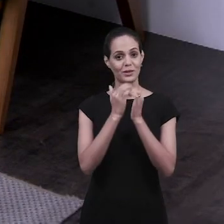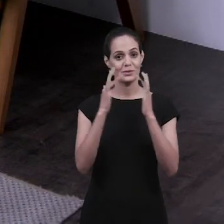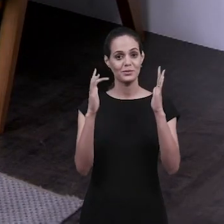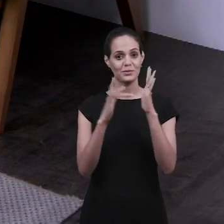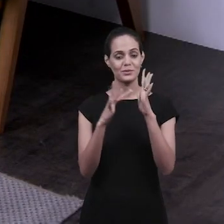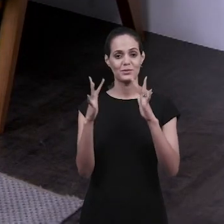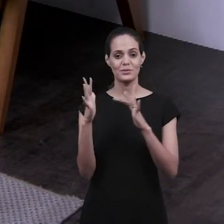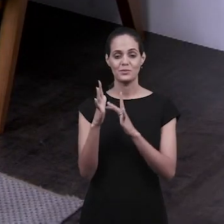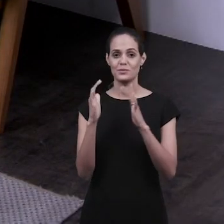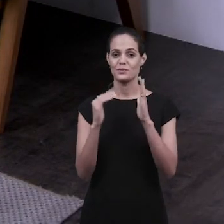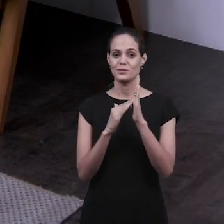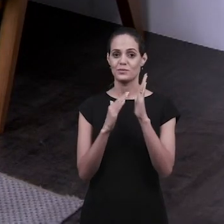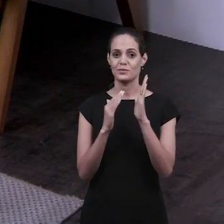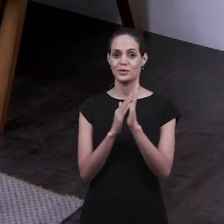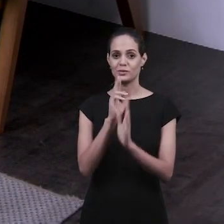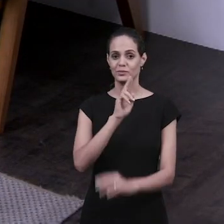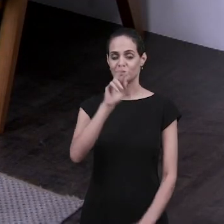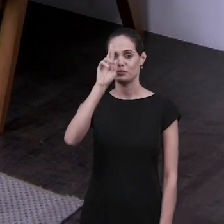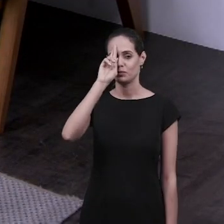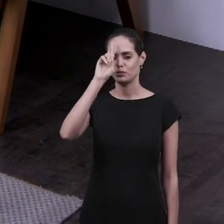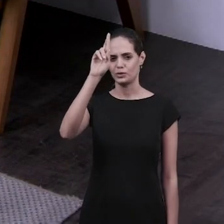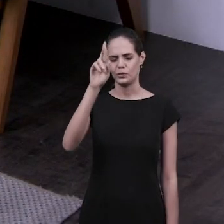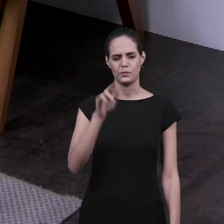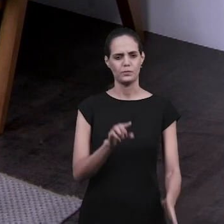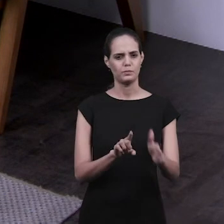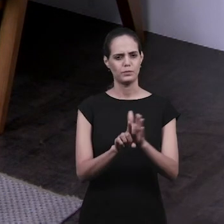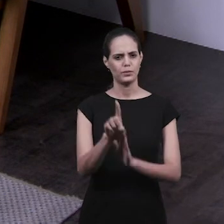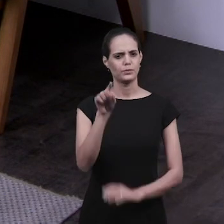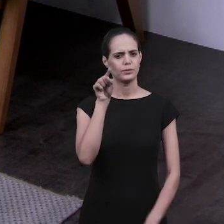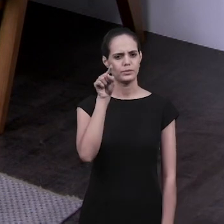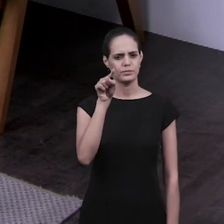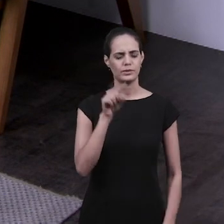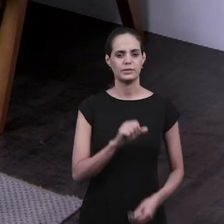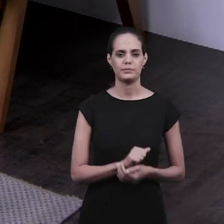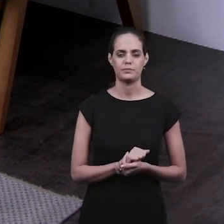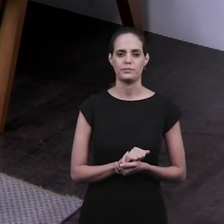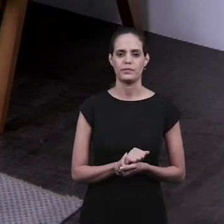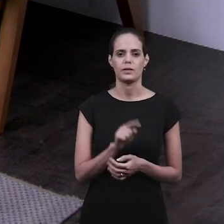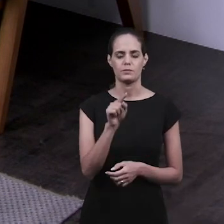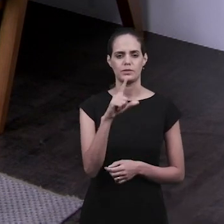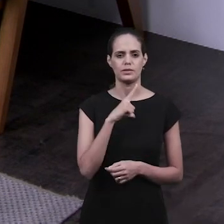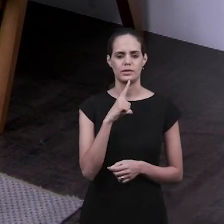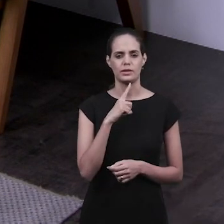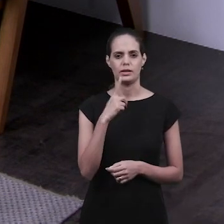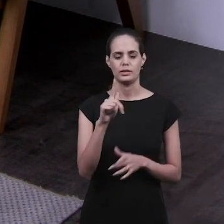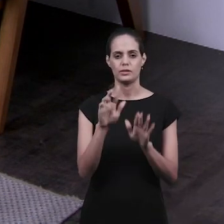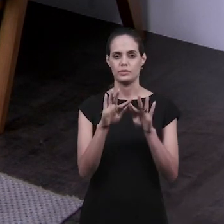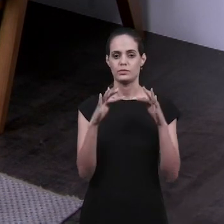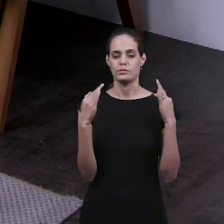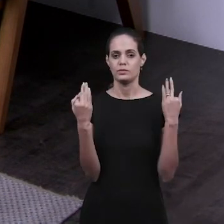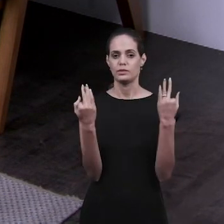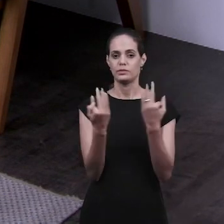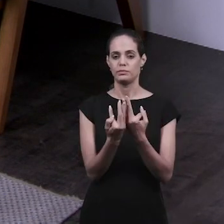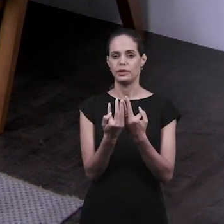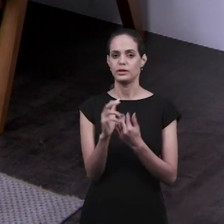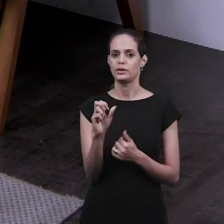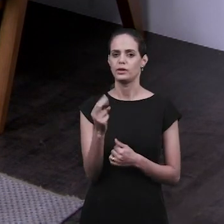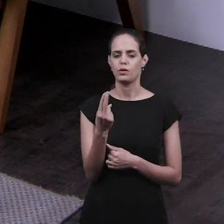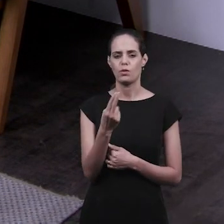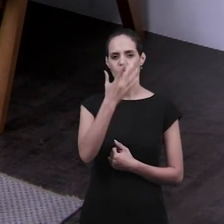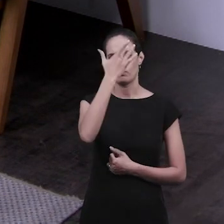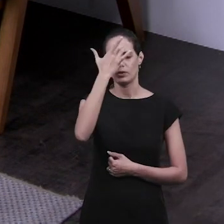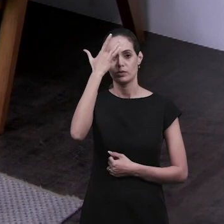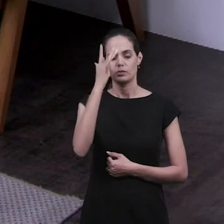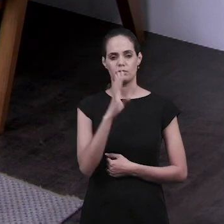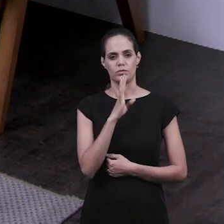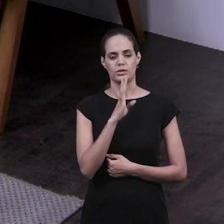Gloire à Jésus, loué soit le nom du Seigneur. Je veux poser une question. Vous avez en votre famille ou parmi ceux